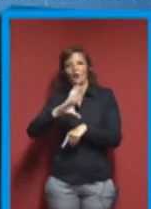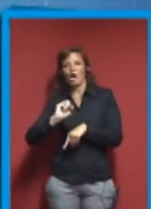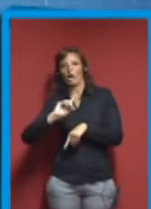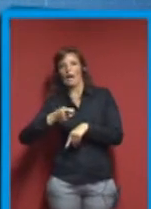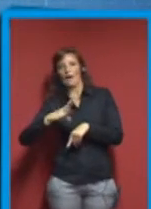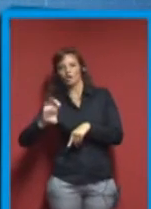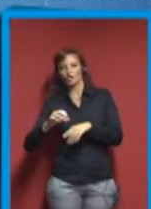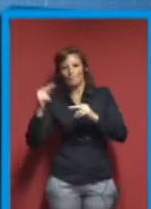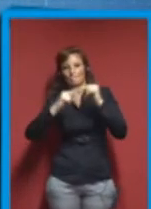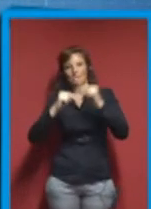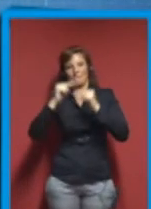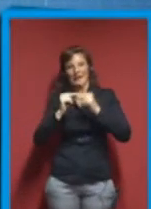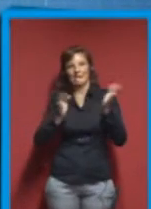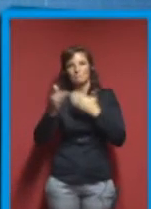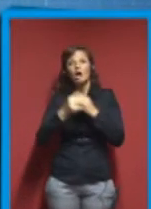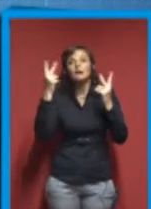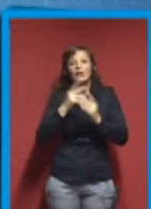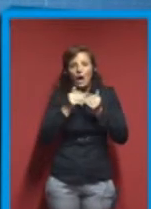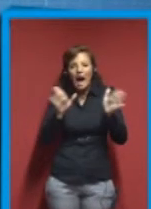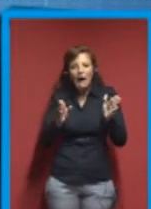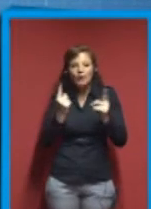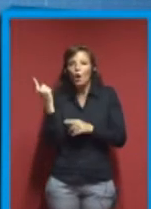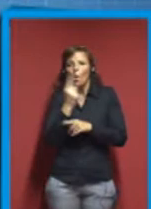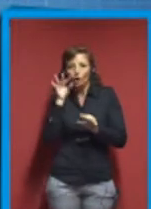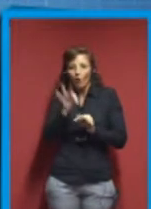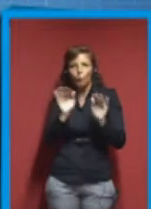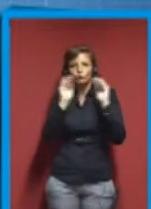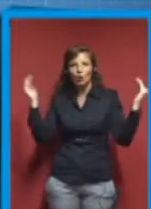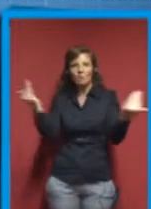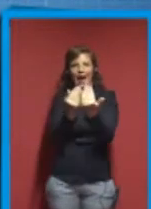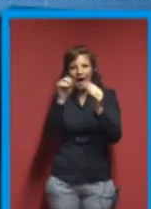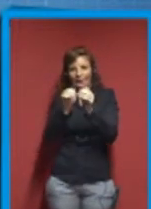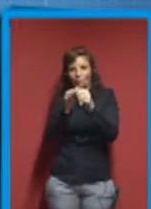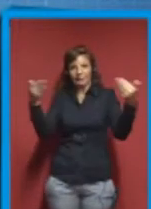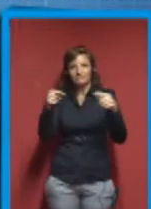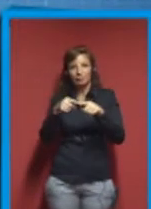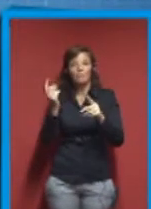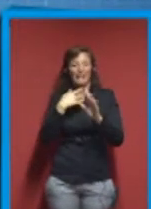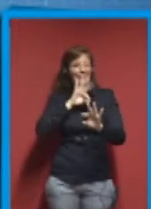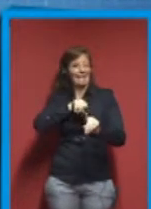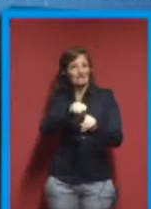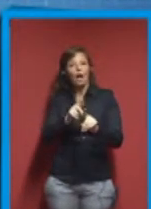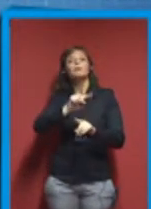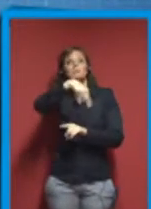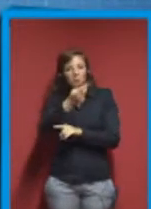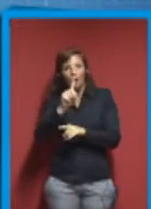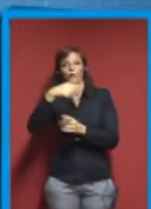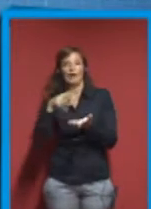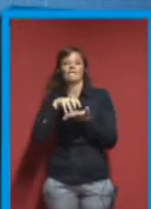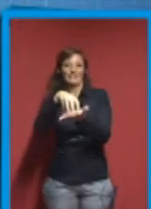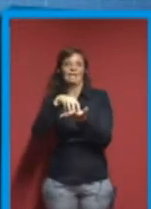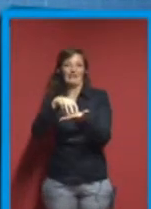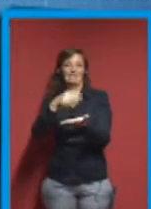unico punto del pianeta. Questo è un dispositivo molto interessante. E poi anche i finanziamenti sono